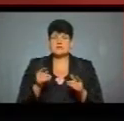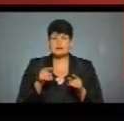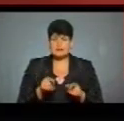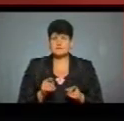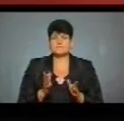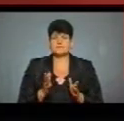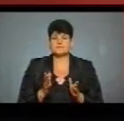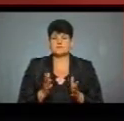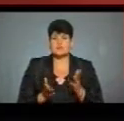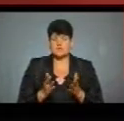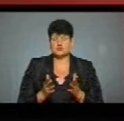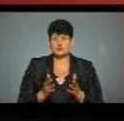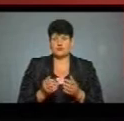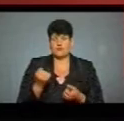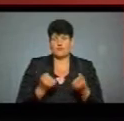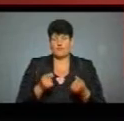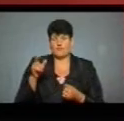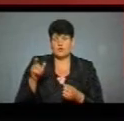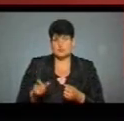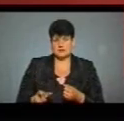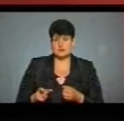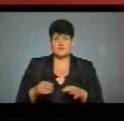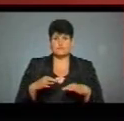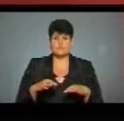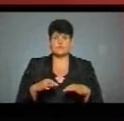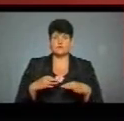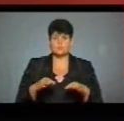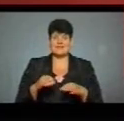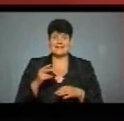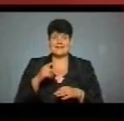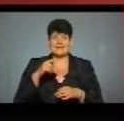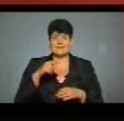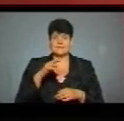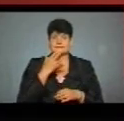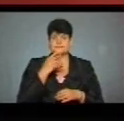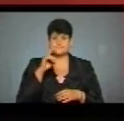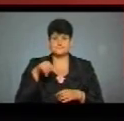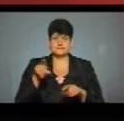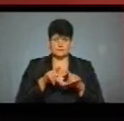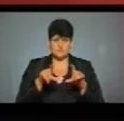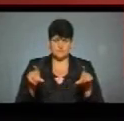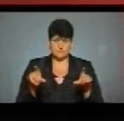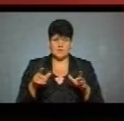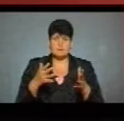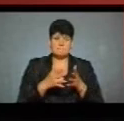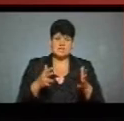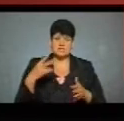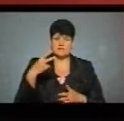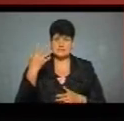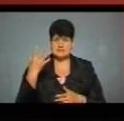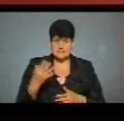якщо ви водій автомобіля на єврономерах і понад 20 днів